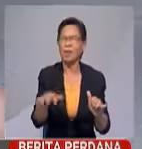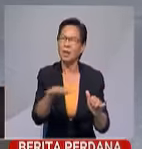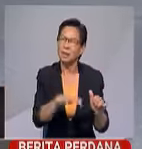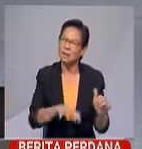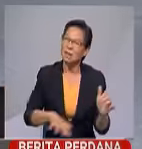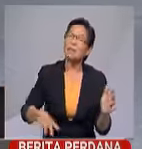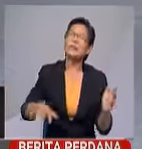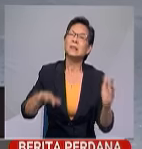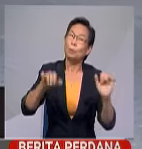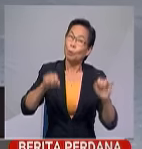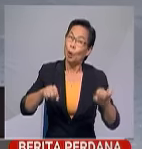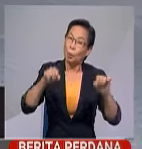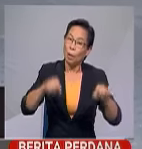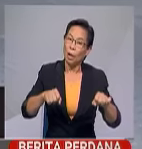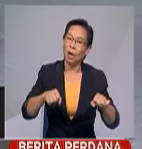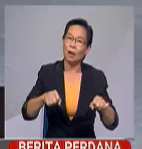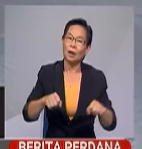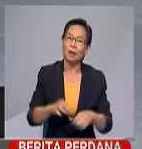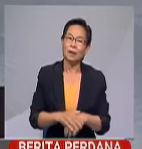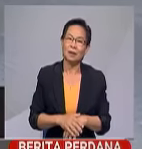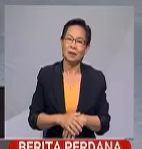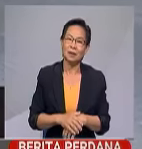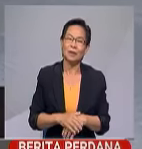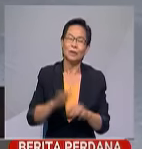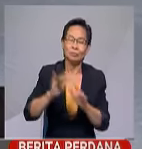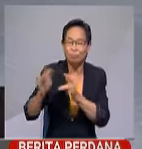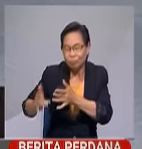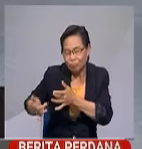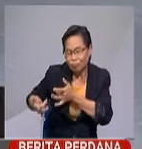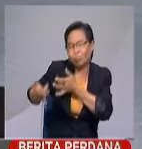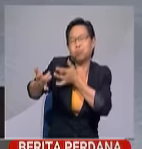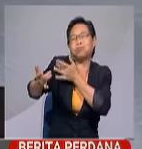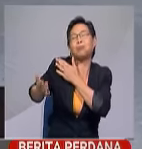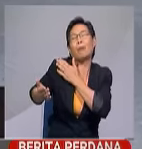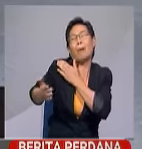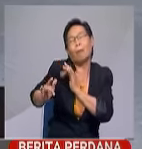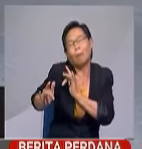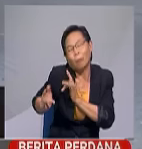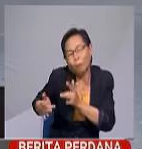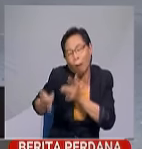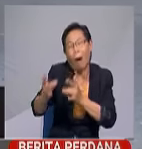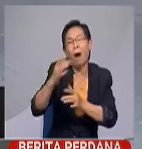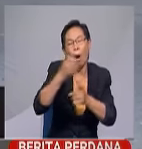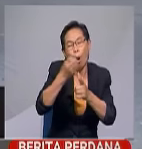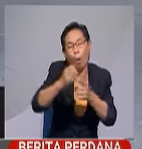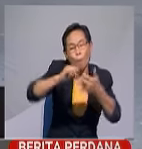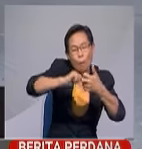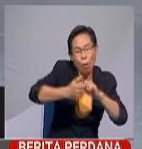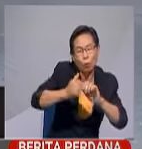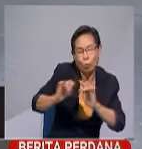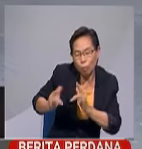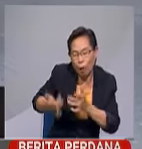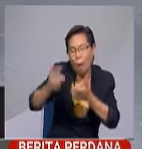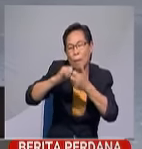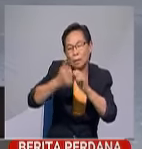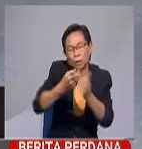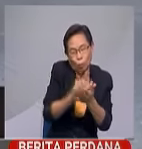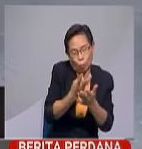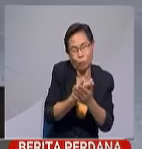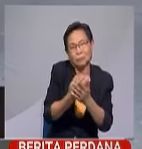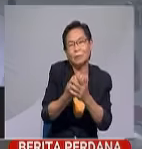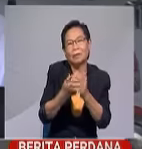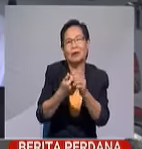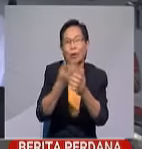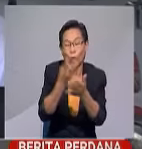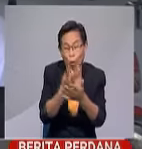Sekurang-kurangnya boleh mengurangkan sedikit beban ataupun masalah kewangan harian rakyat